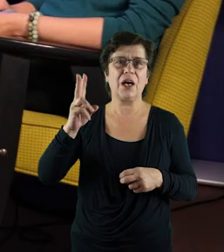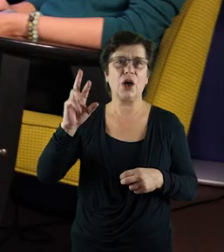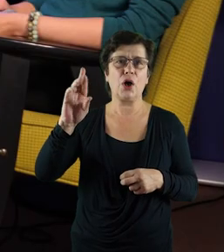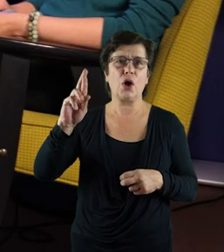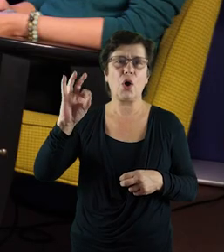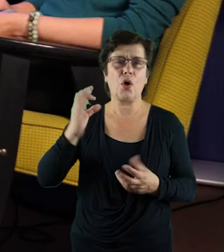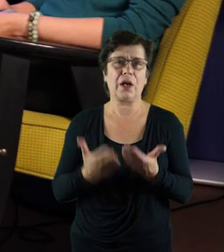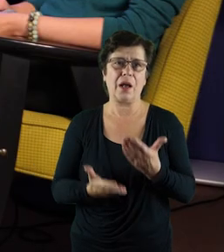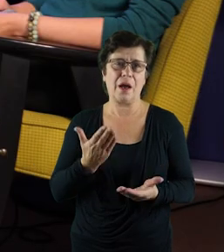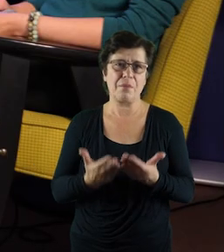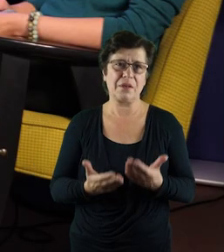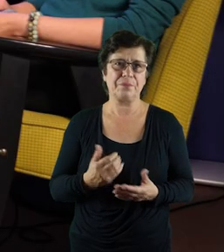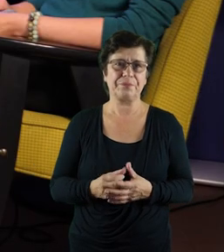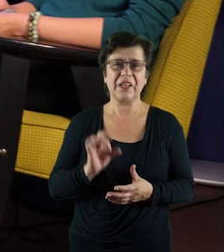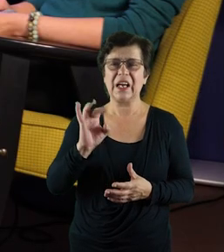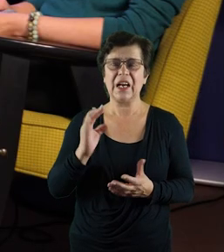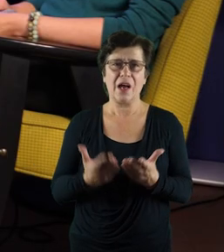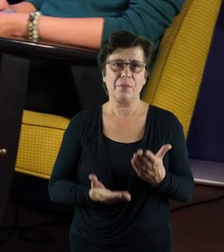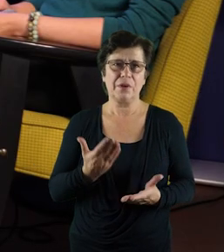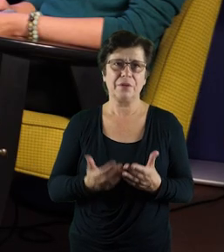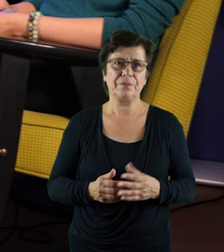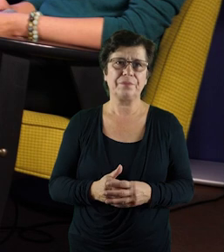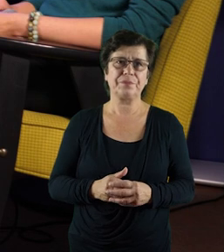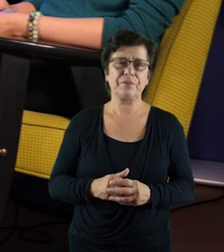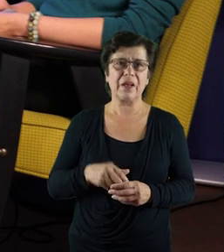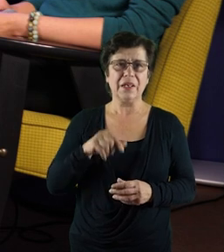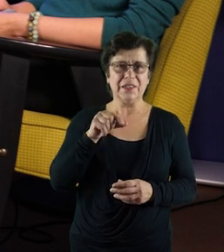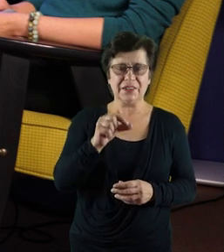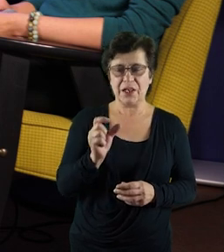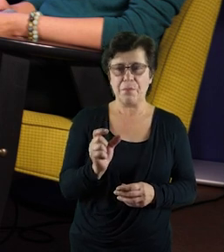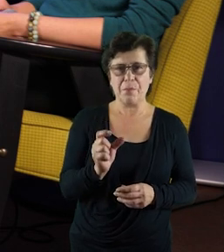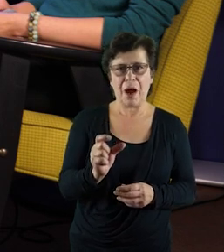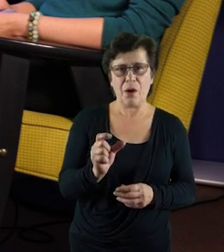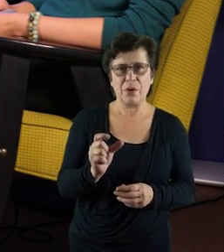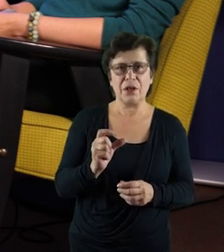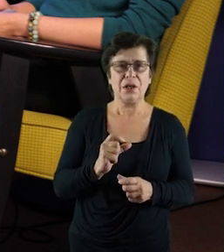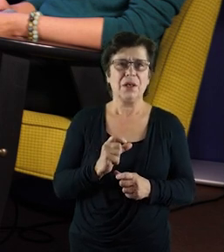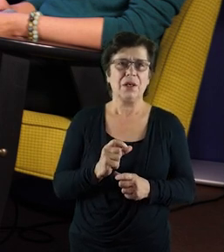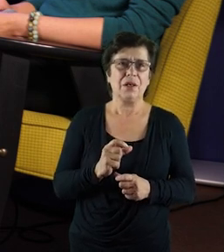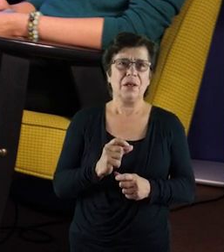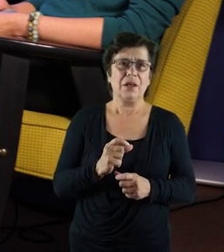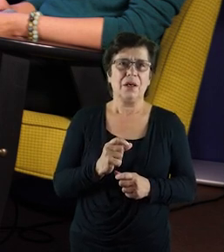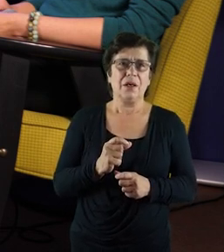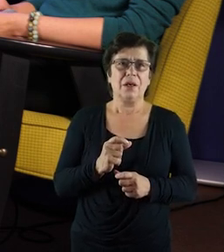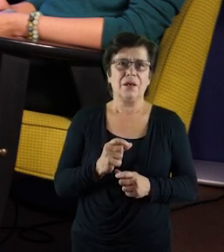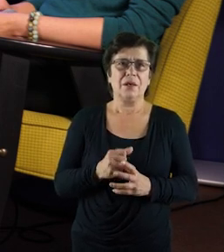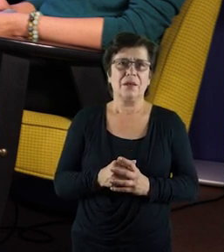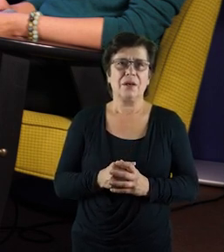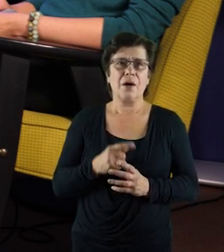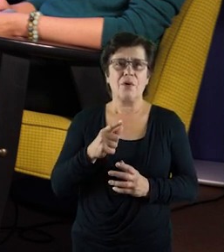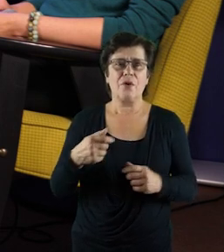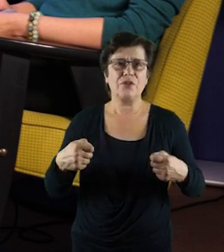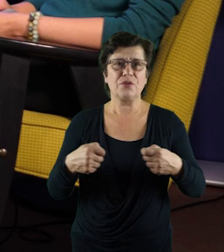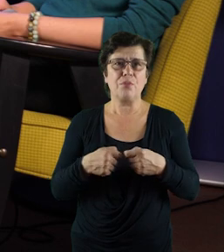nie było. I ten Przybość właśnie z tych miniatur, myślę, że też jakoś troszkę inspirowanych współpracą